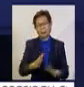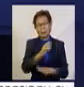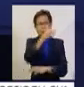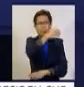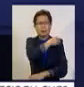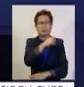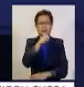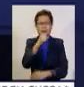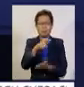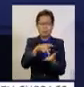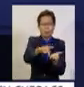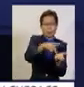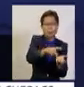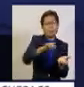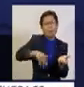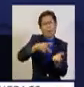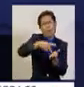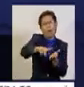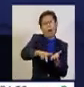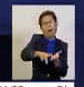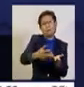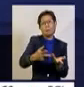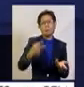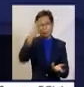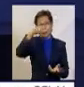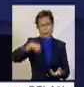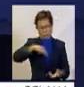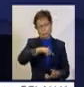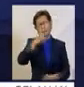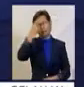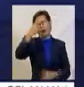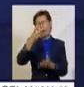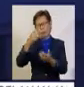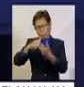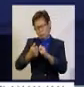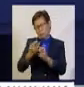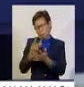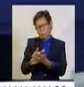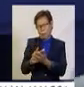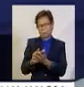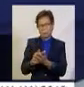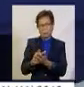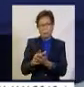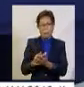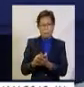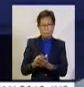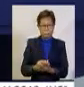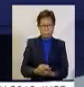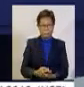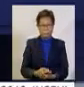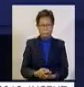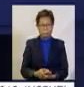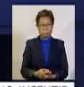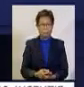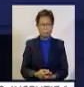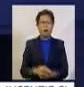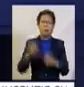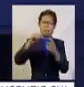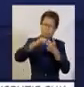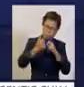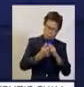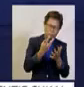lagi dijelaskan. Bagi kami, kami faham keadaan kewangan ataupun keadaan kewangan